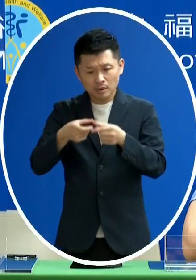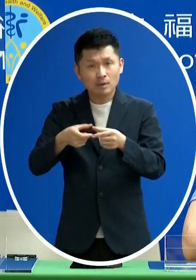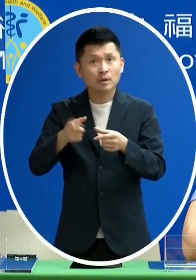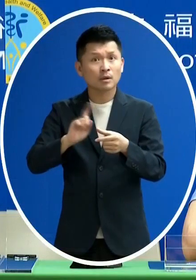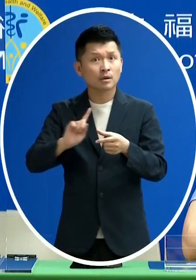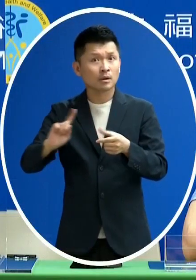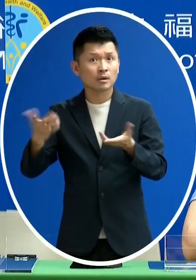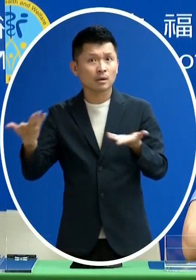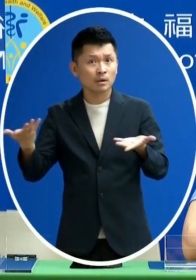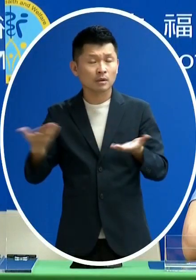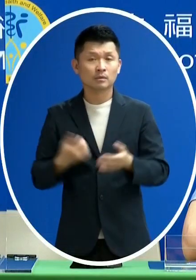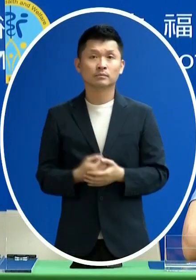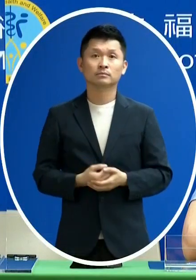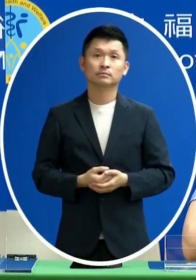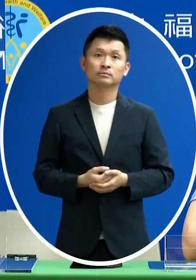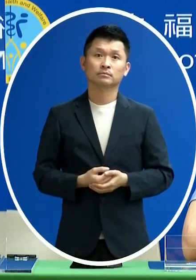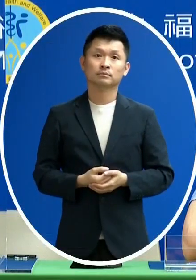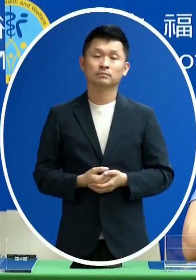来对于